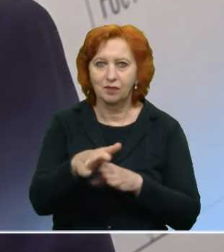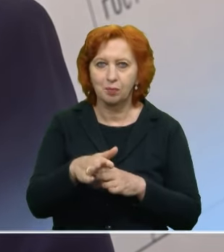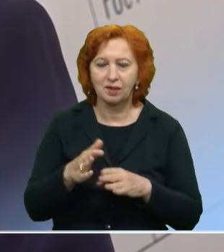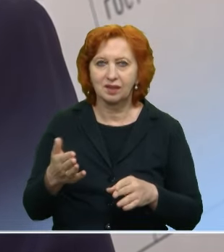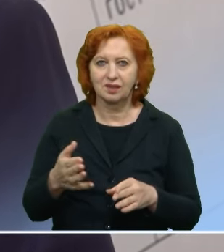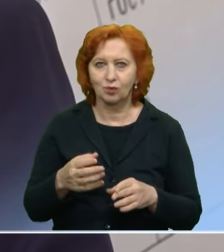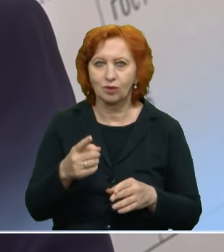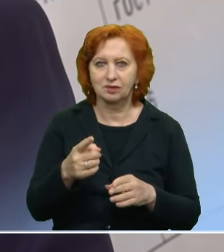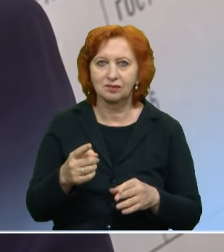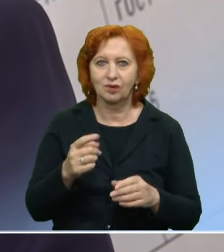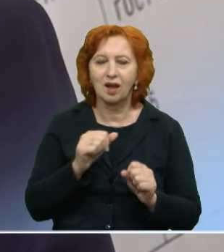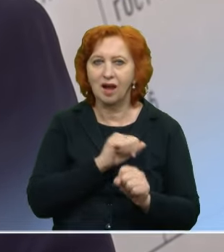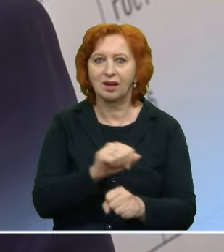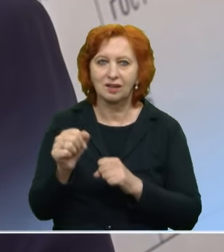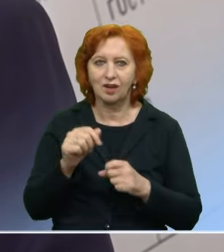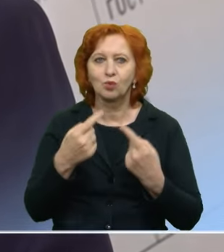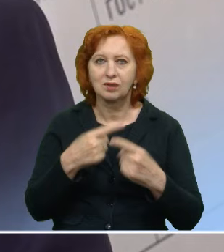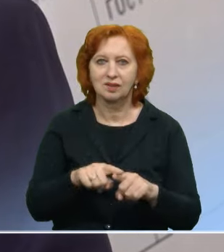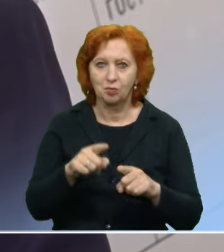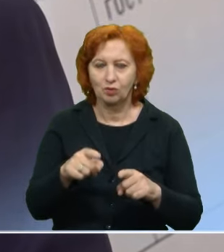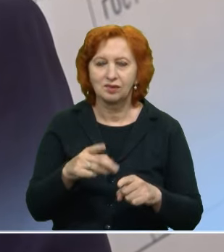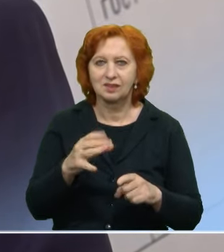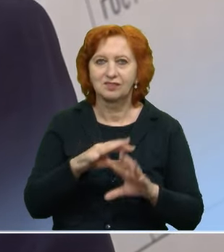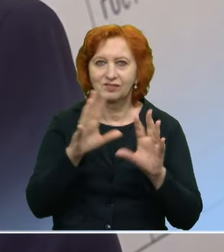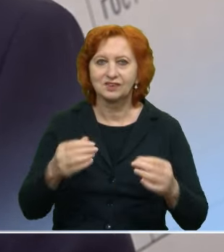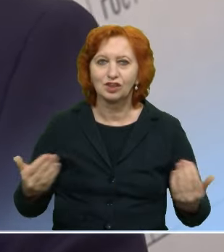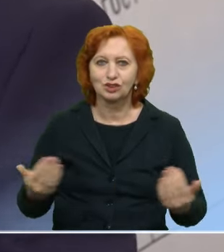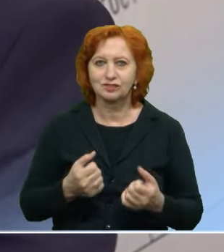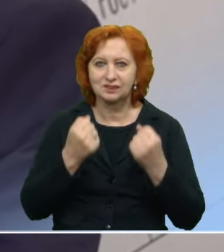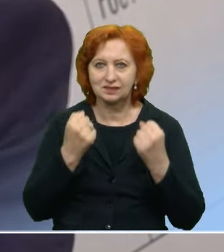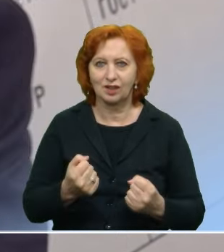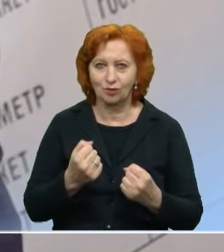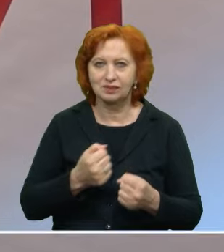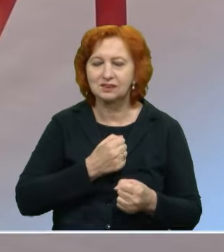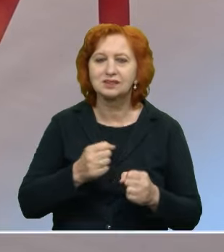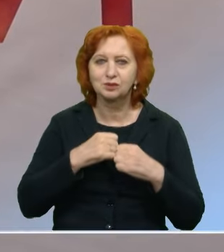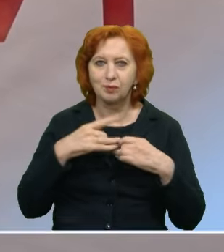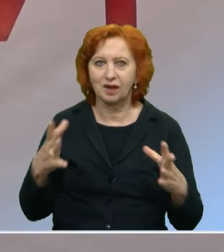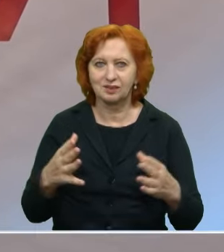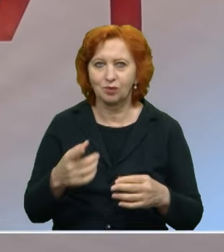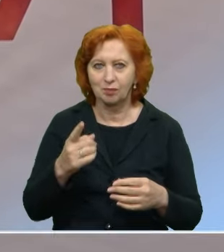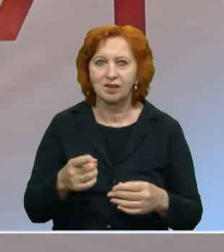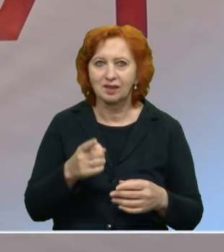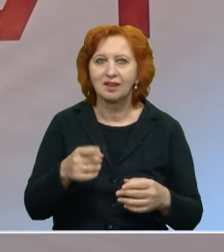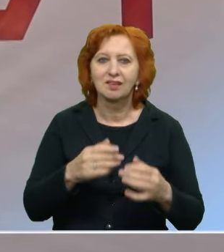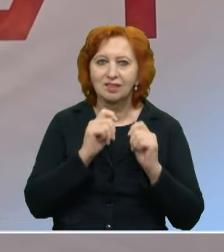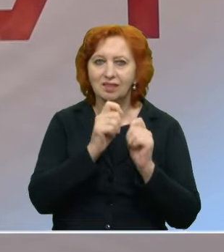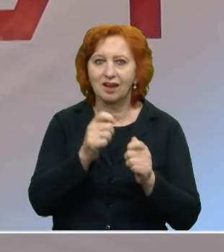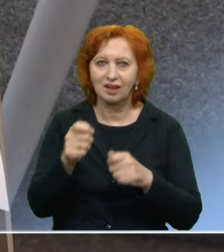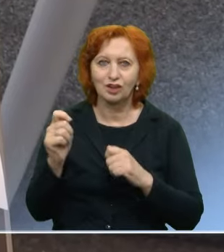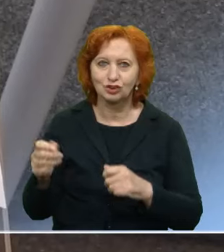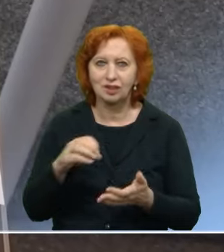выполнять охрану труда и технику безопасности. Все мы будем живы и здоровы. С праздником! На церемонии награждения